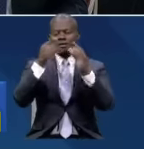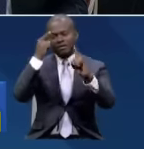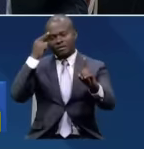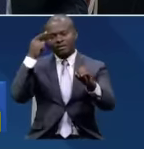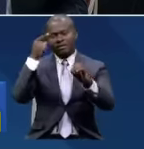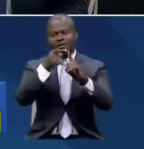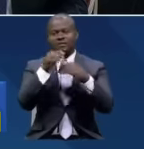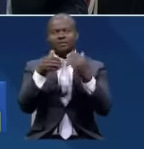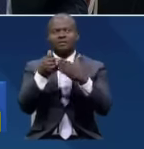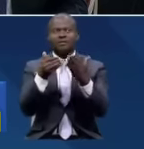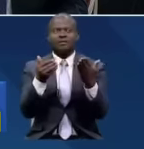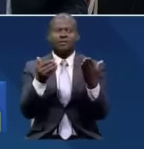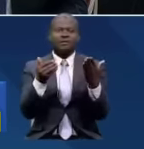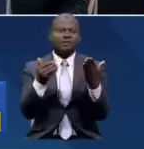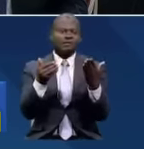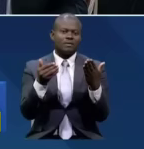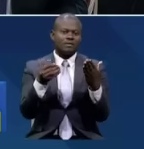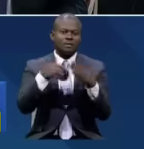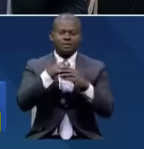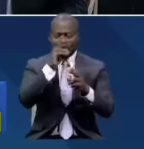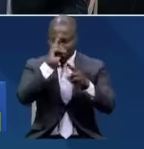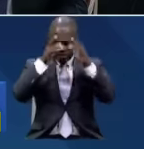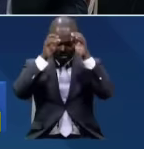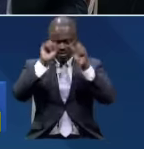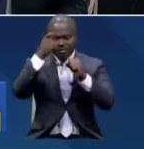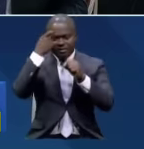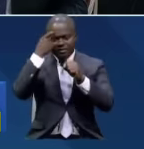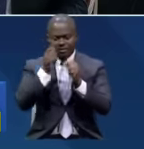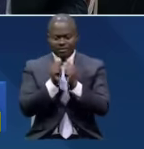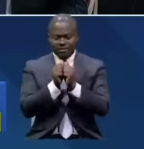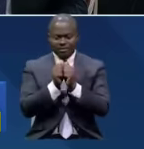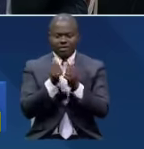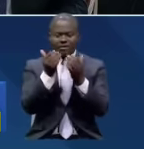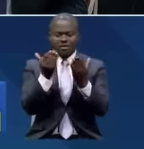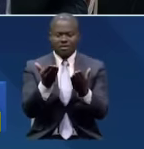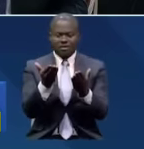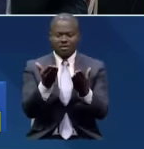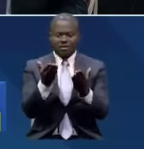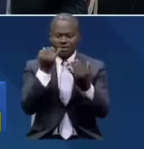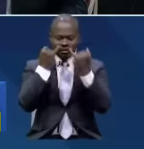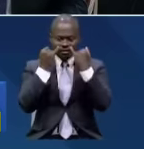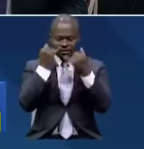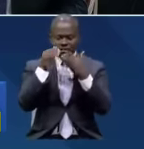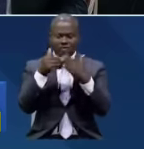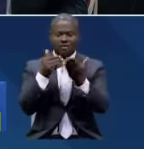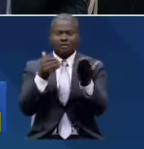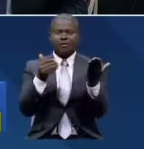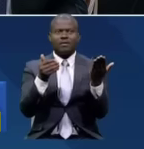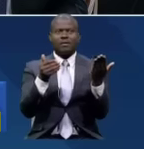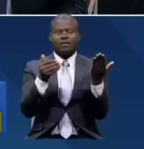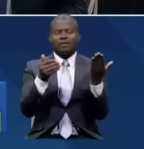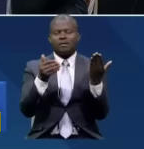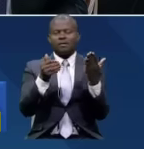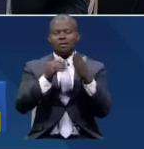Repubulika, aho sanimetero yo kuhuza urugamba yatangiriye, ubwo mwaza kudusura